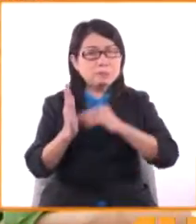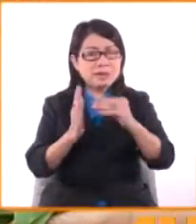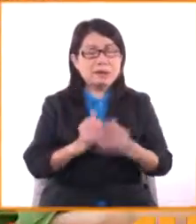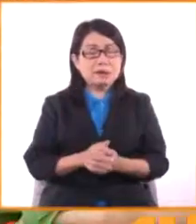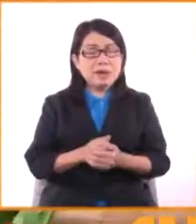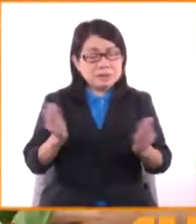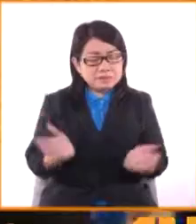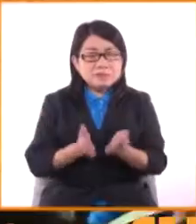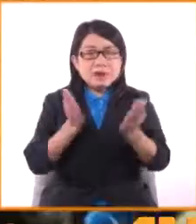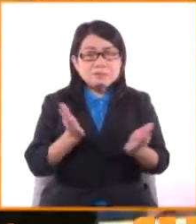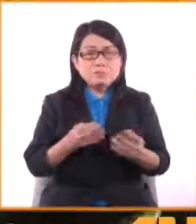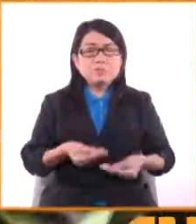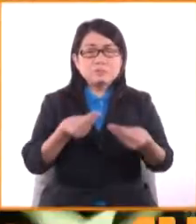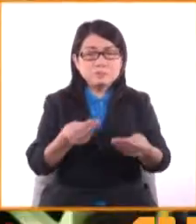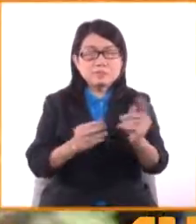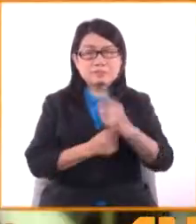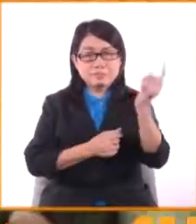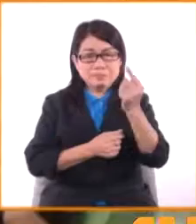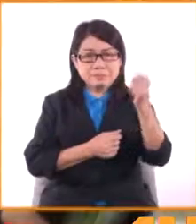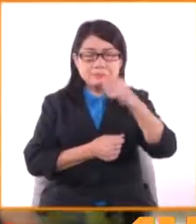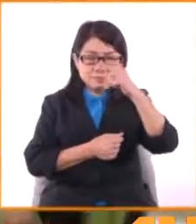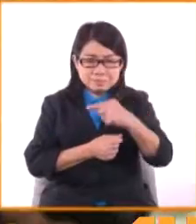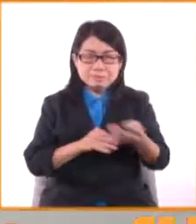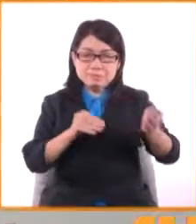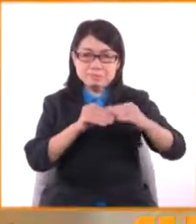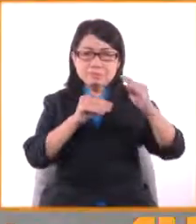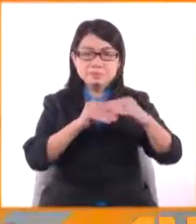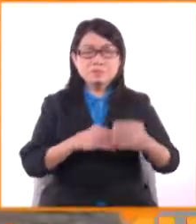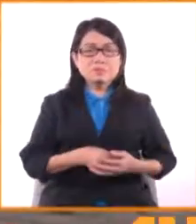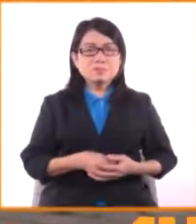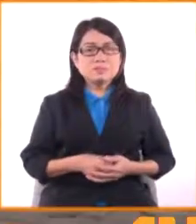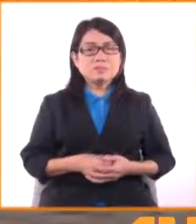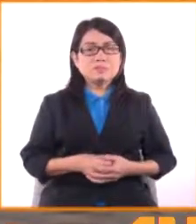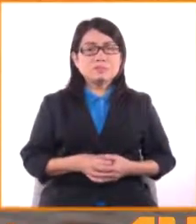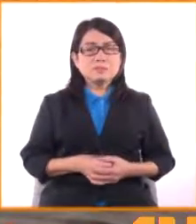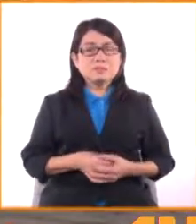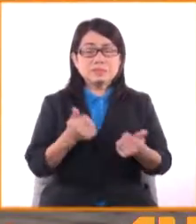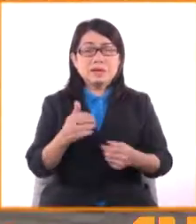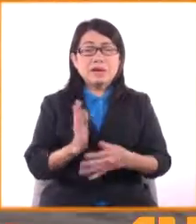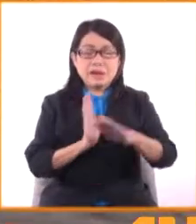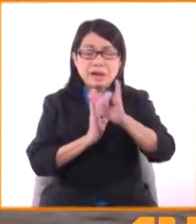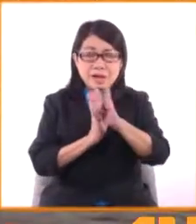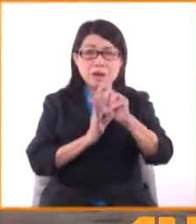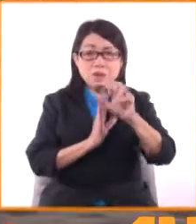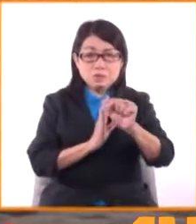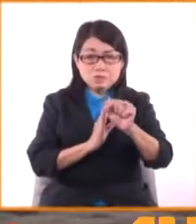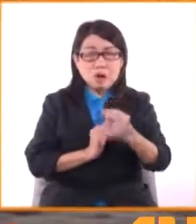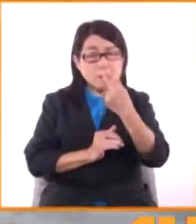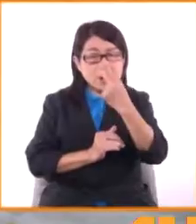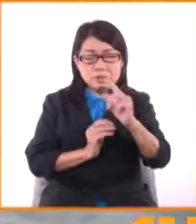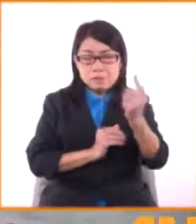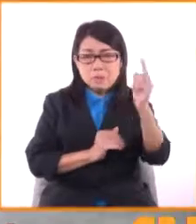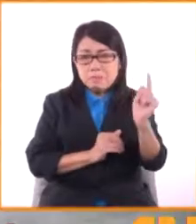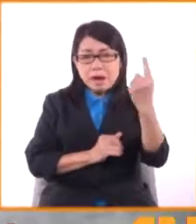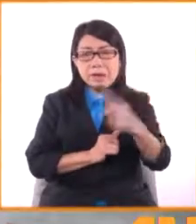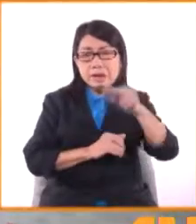ร้อมส่งเสริมให้เกิดการเดินทางท่องเที่ยวภายในประเทศให้มากขึ้นจังหวัดยโสธรพบแหล่งท่องเที่ยวแห่งใหม่เป็นน้ำ